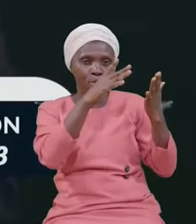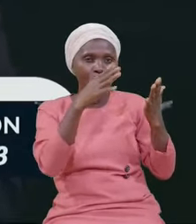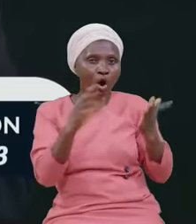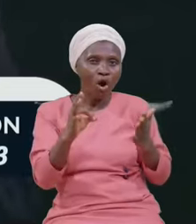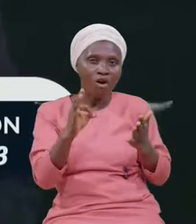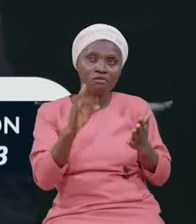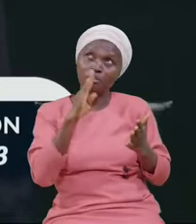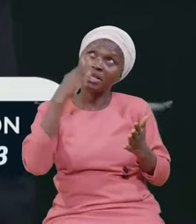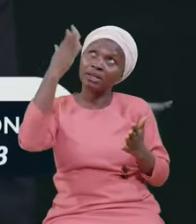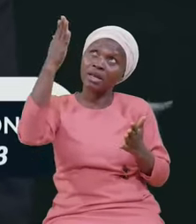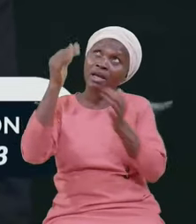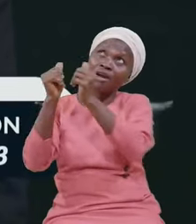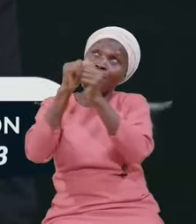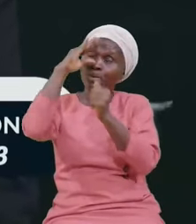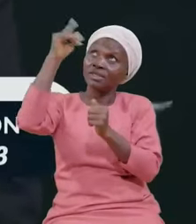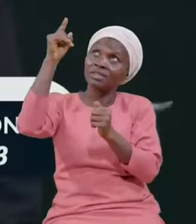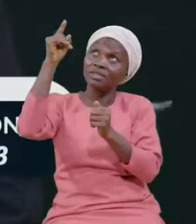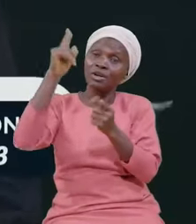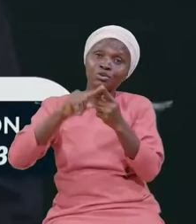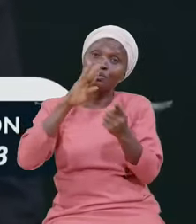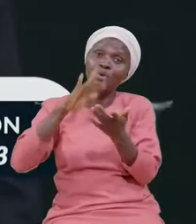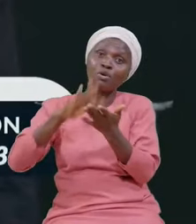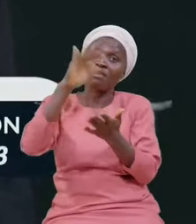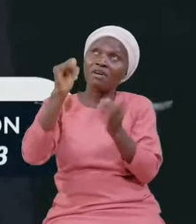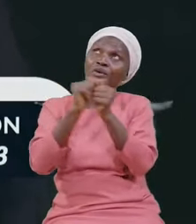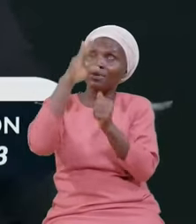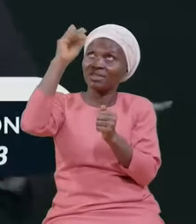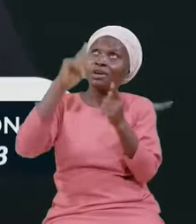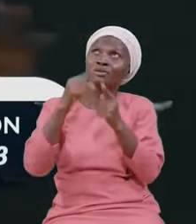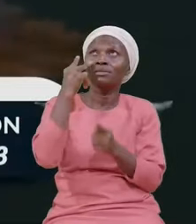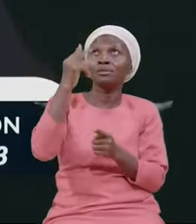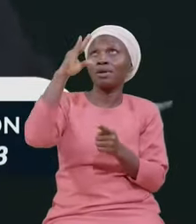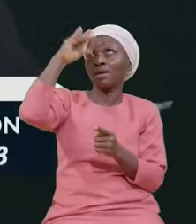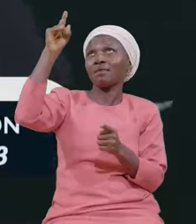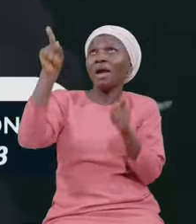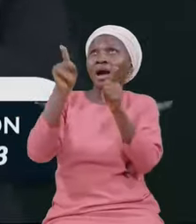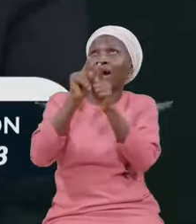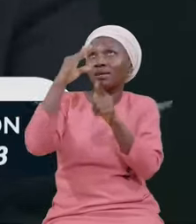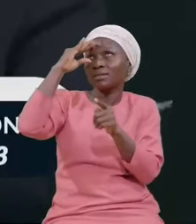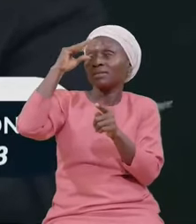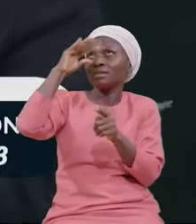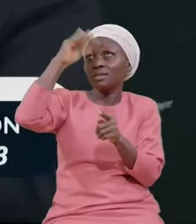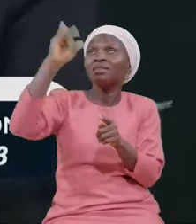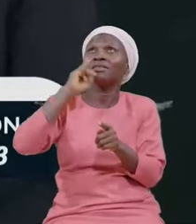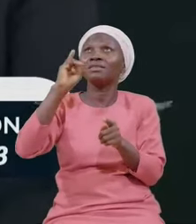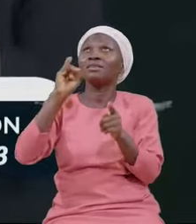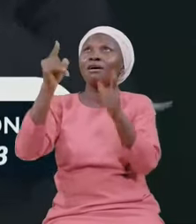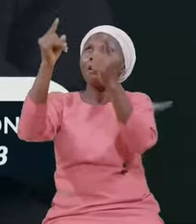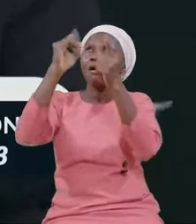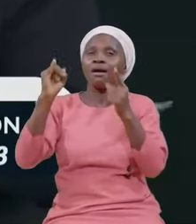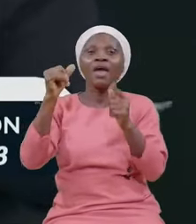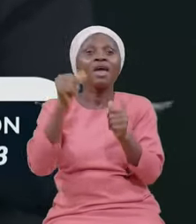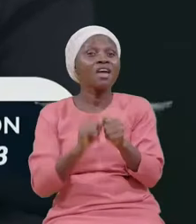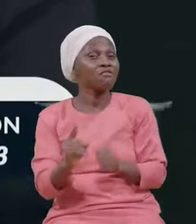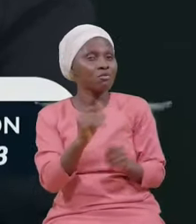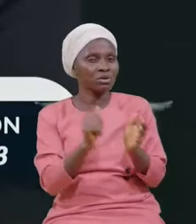d'être là-bas avec lui, d'être dans la gloire avec lui, de le voir comme tel qu'il est, quiconque